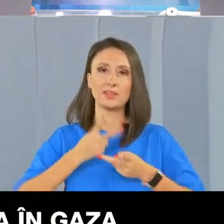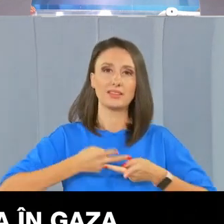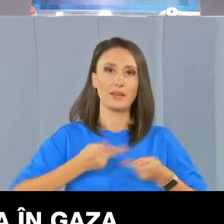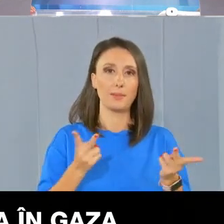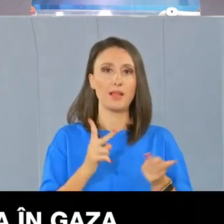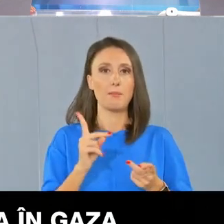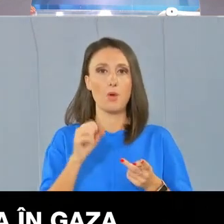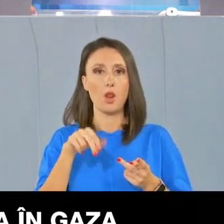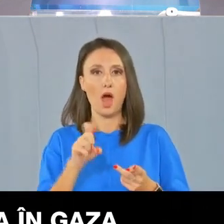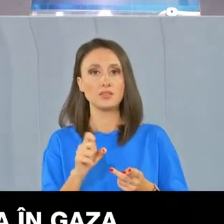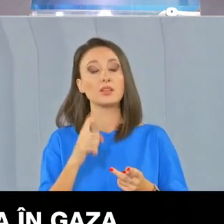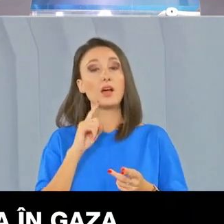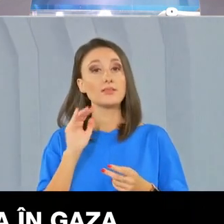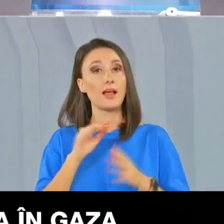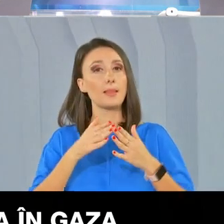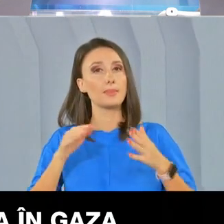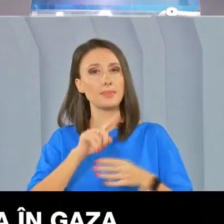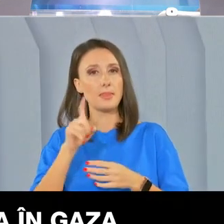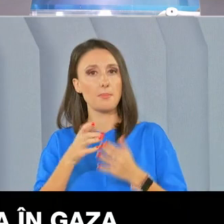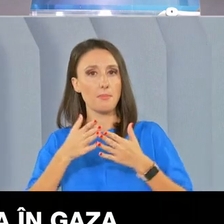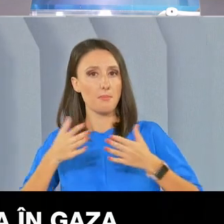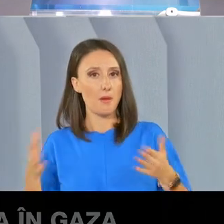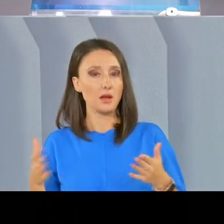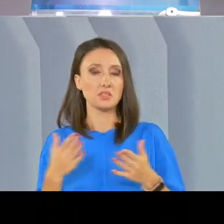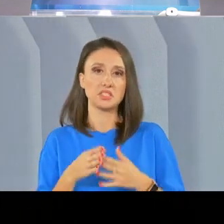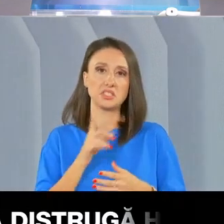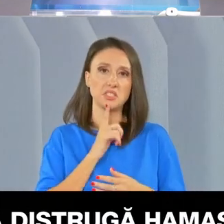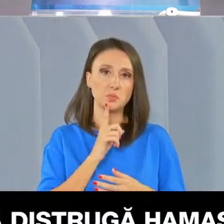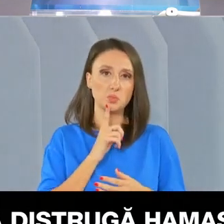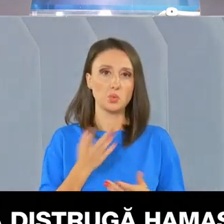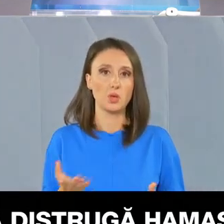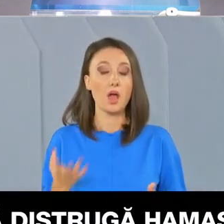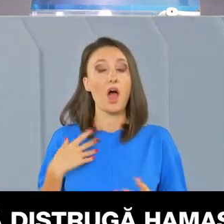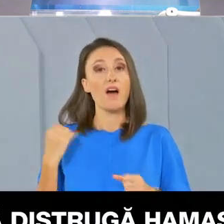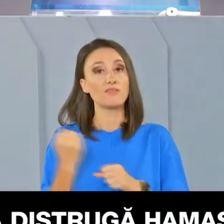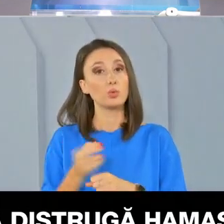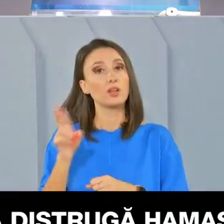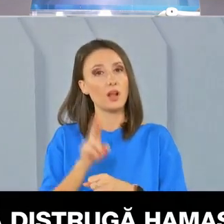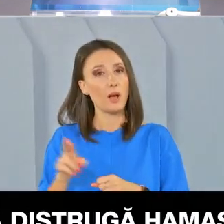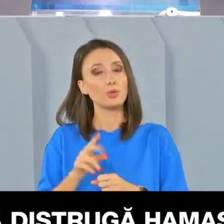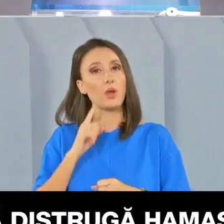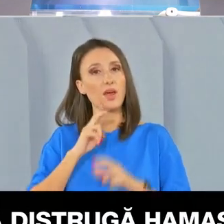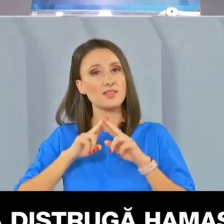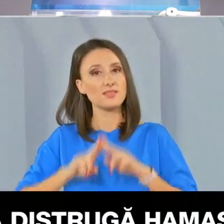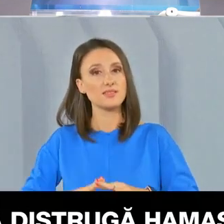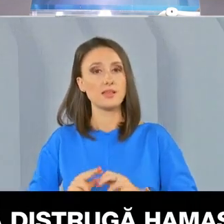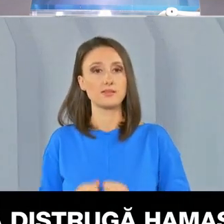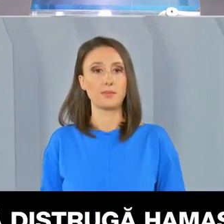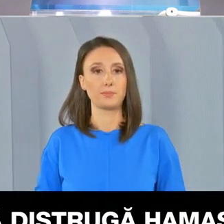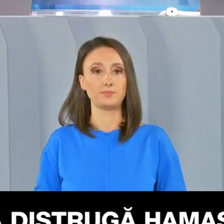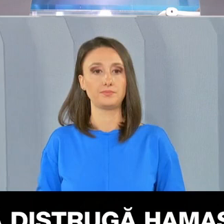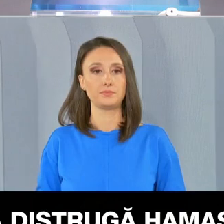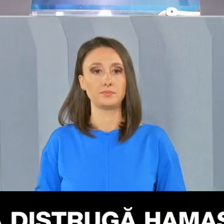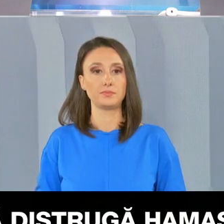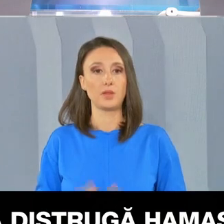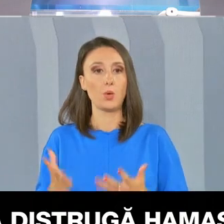asta e mare problemă, întrebare în ecuație. Pentru Iran este simplu, pur și simplu a făcut recapitularea la axa rezistenței, cum spun ei. Au luat